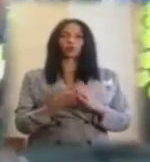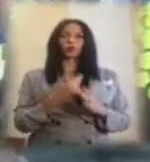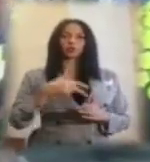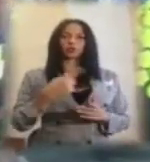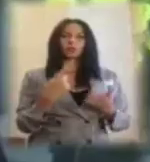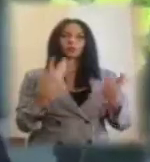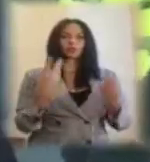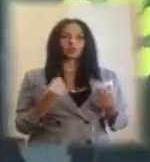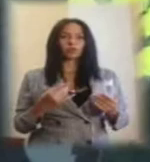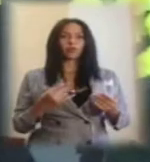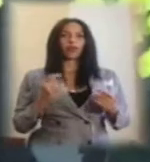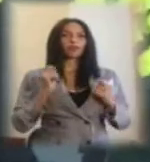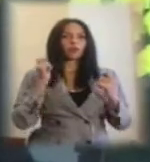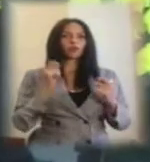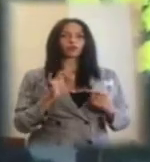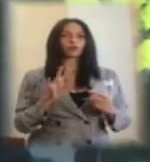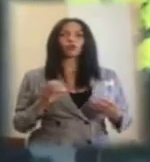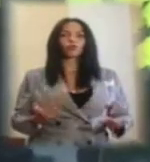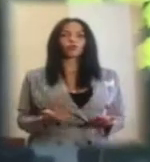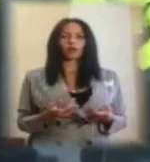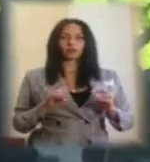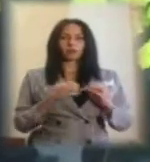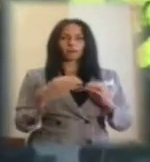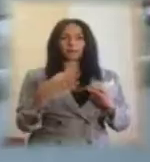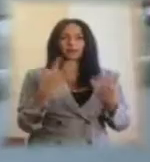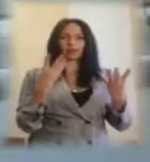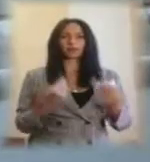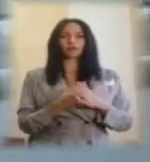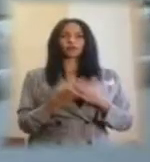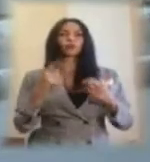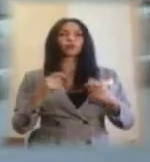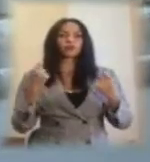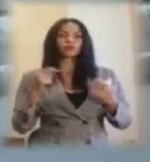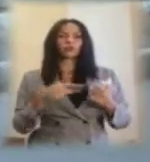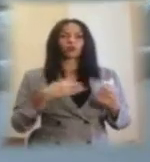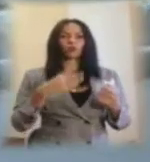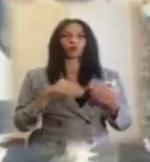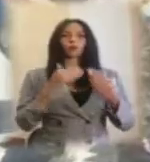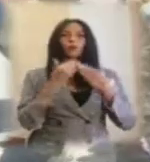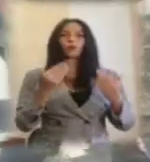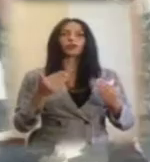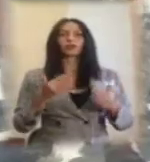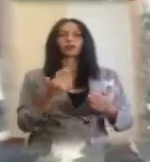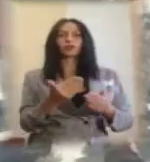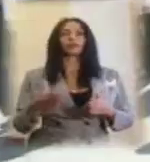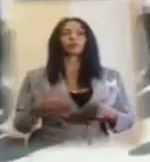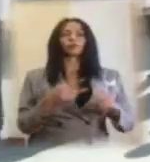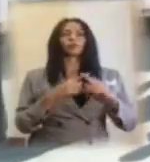не дожив 15 днів. Останню путь херсонці земляка проводжали на колінах.